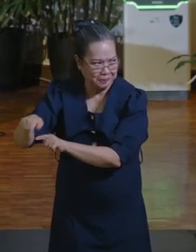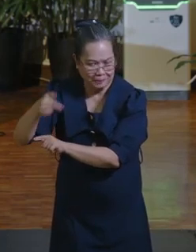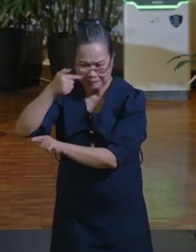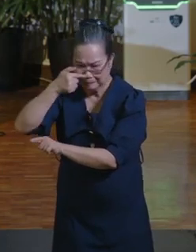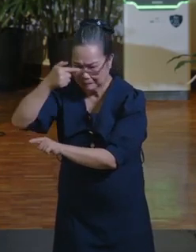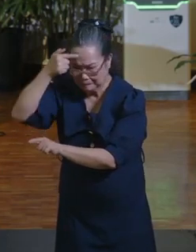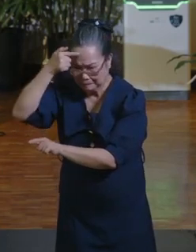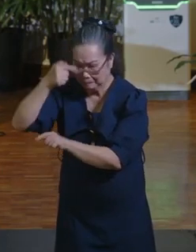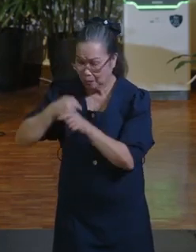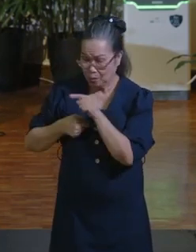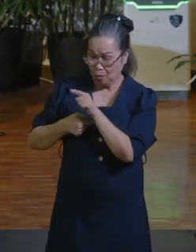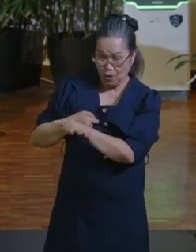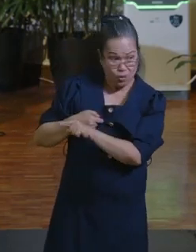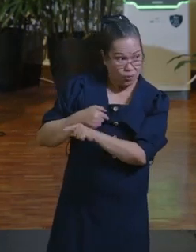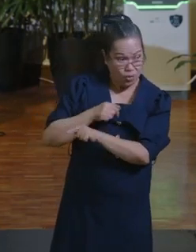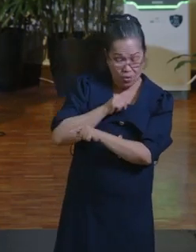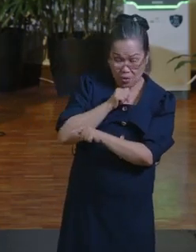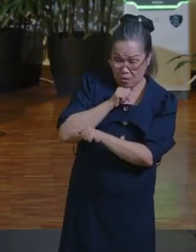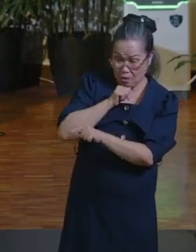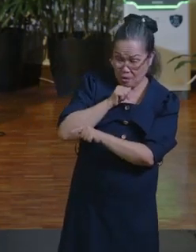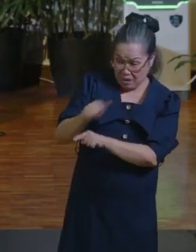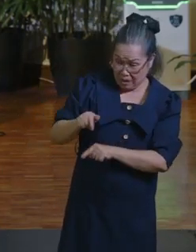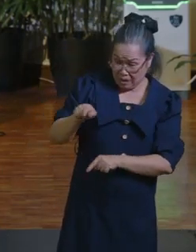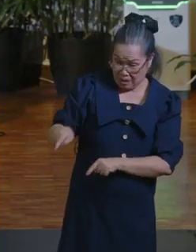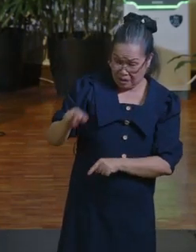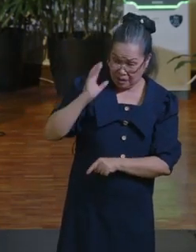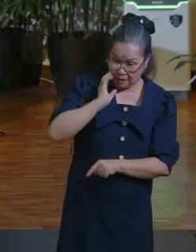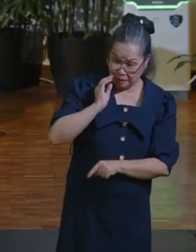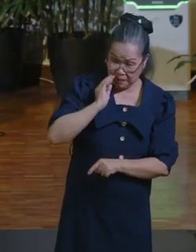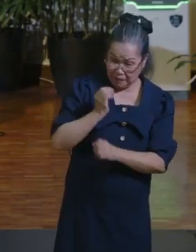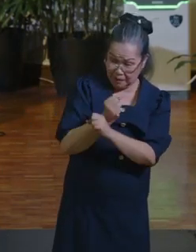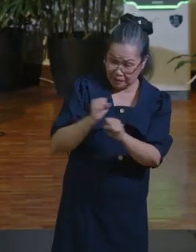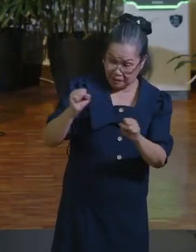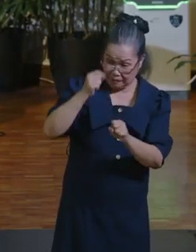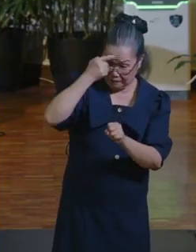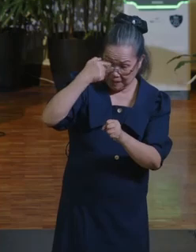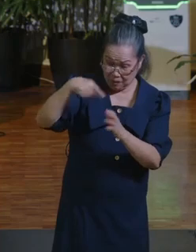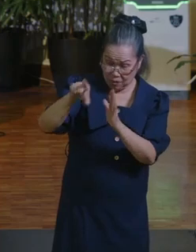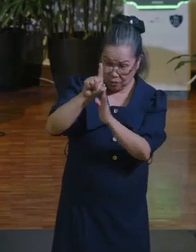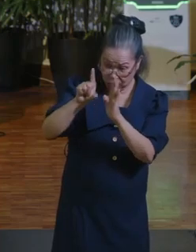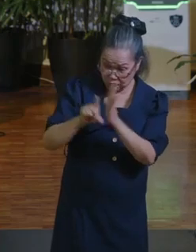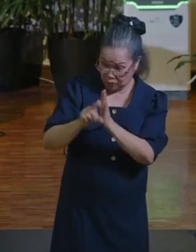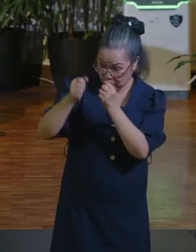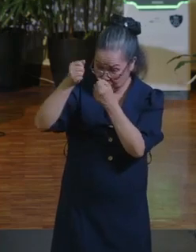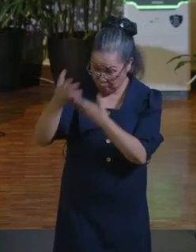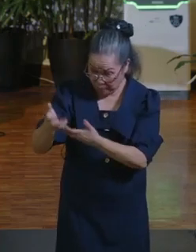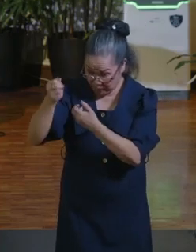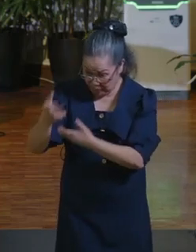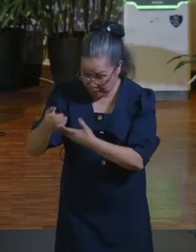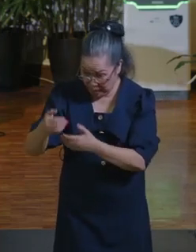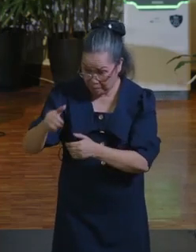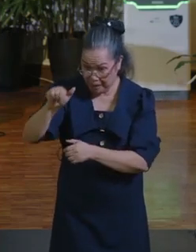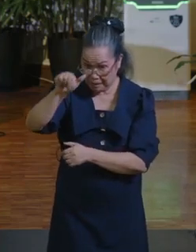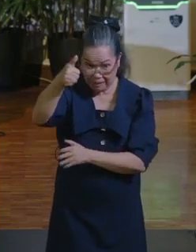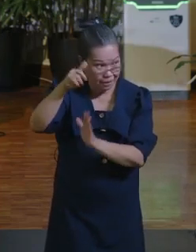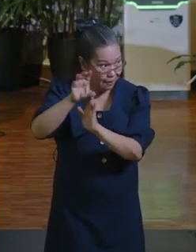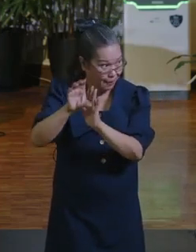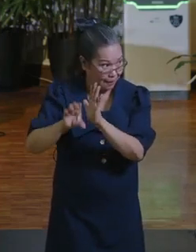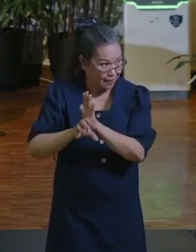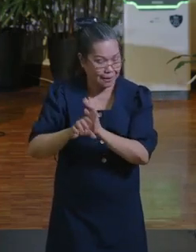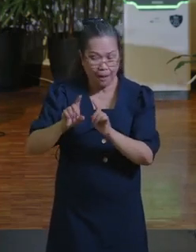naranasan ang kaligtasan dahil sa pagsunod sa batas, kundi dahil sa pakikinig ng may